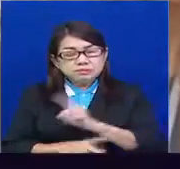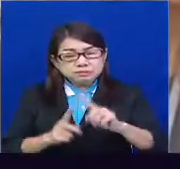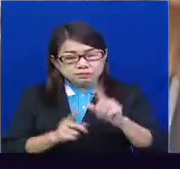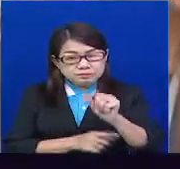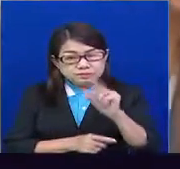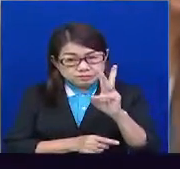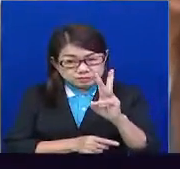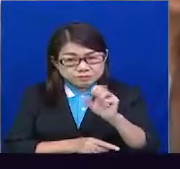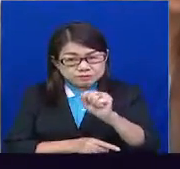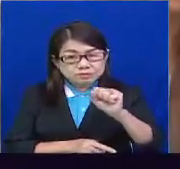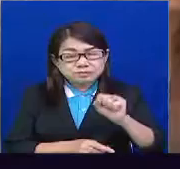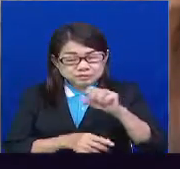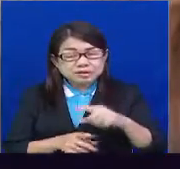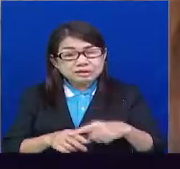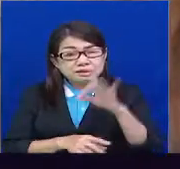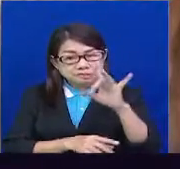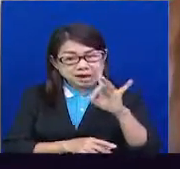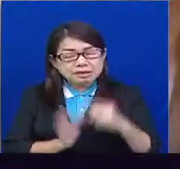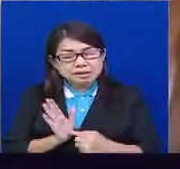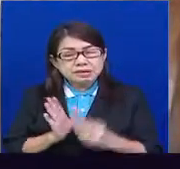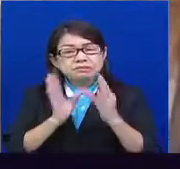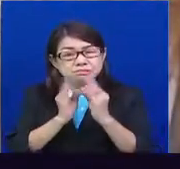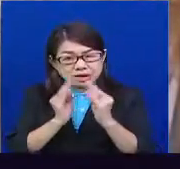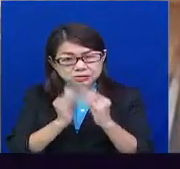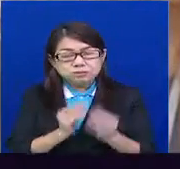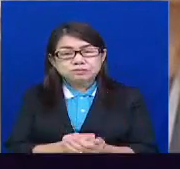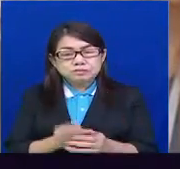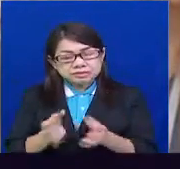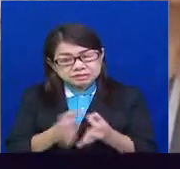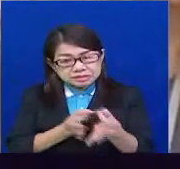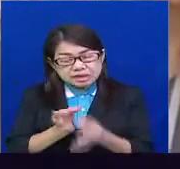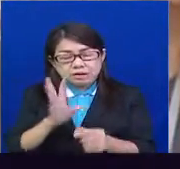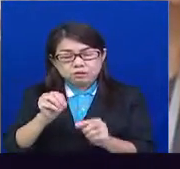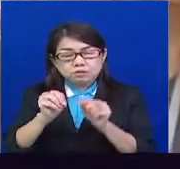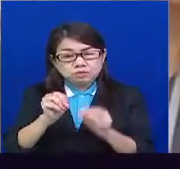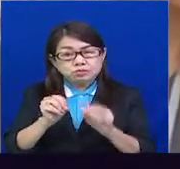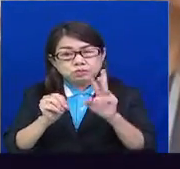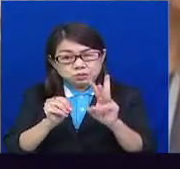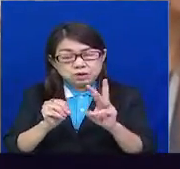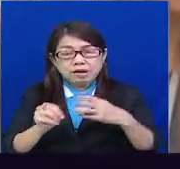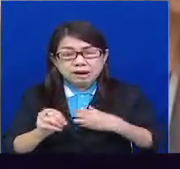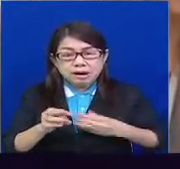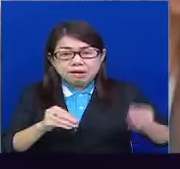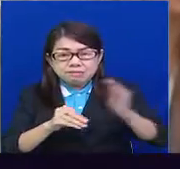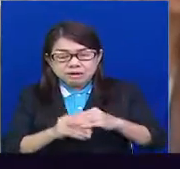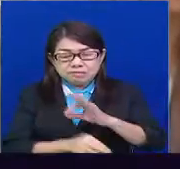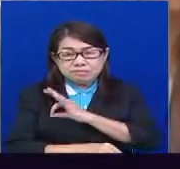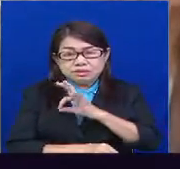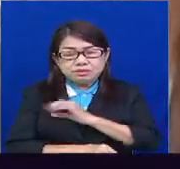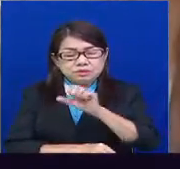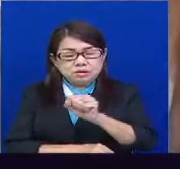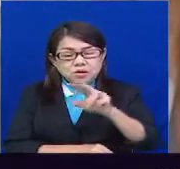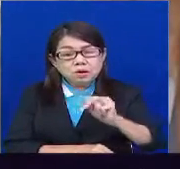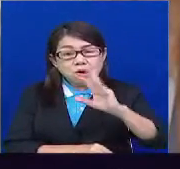ไขรัฐธรรมนูญฉบับชั่วคราวปี 2557ในมาตรา 6เพื่อขยายสัดส่วนสมาชิกสนชให้เพิ่มขึ้นจากไม่เกิน